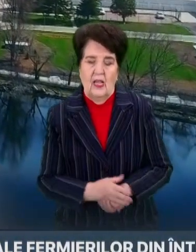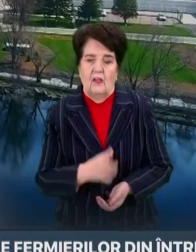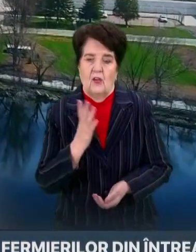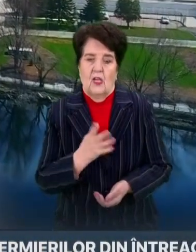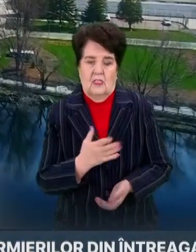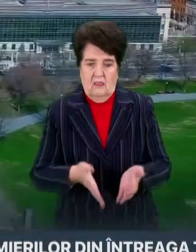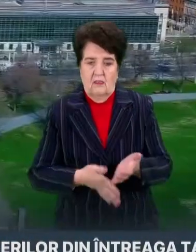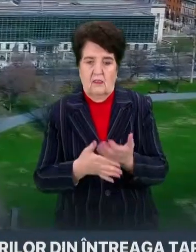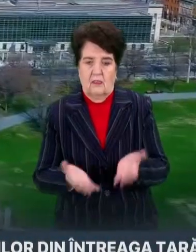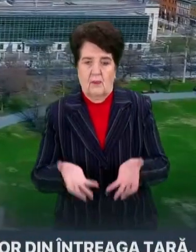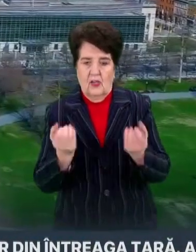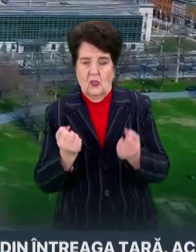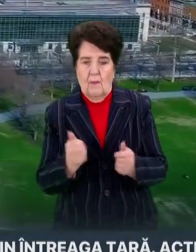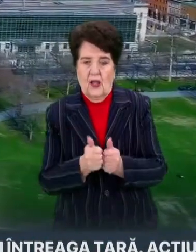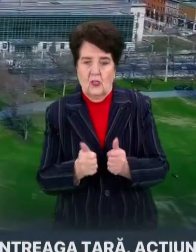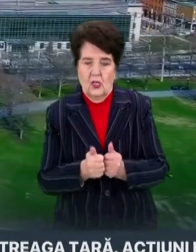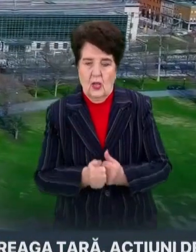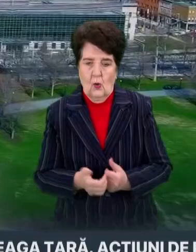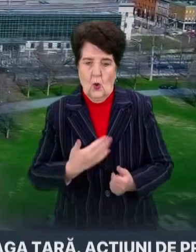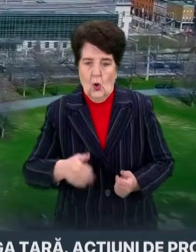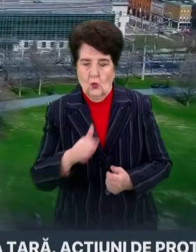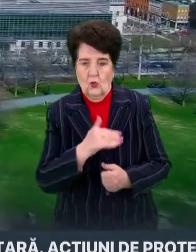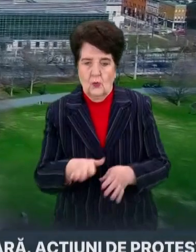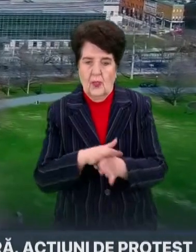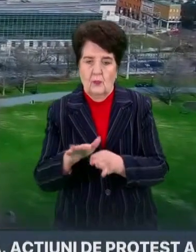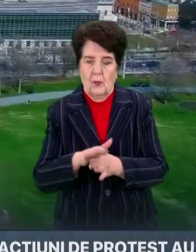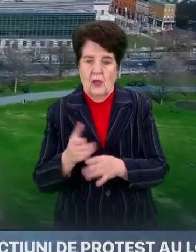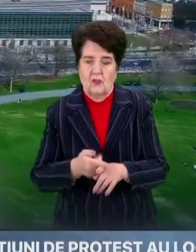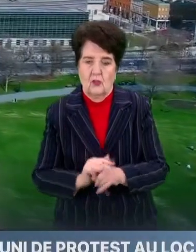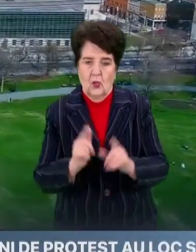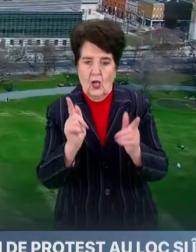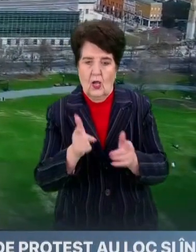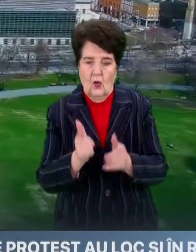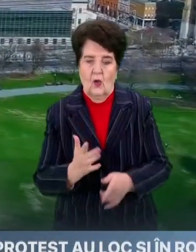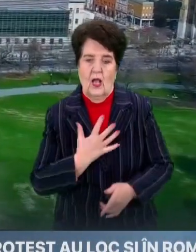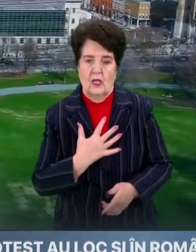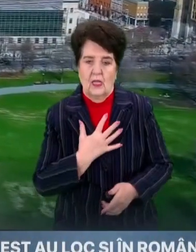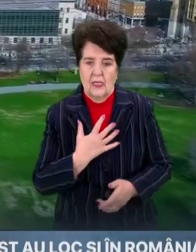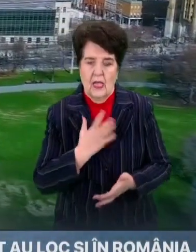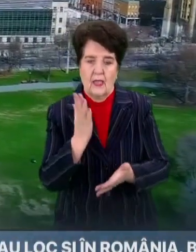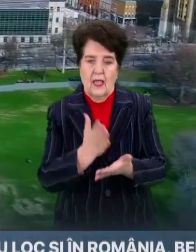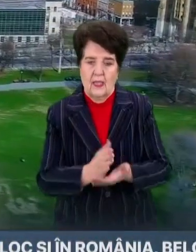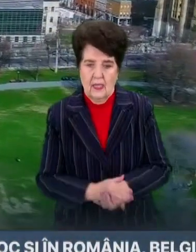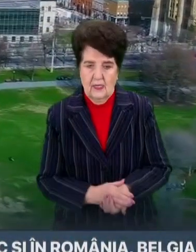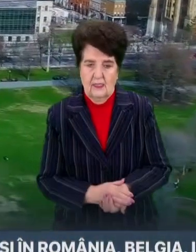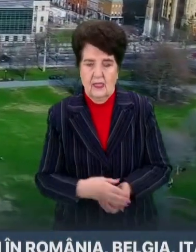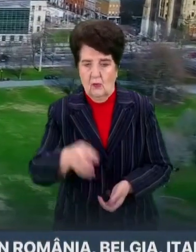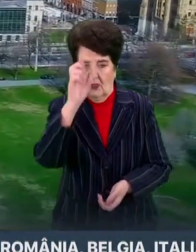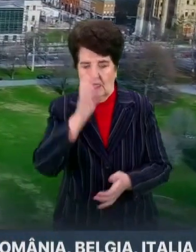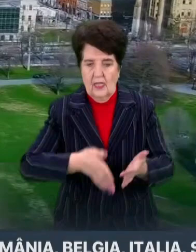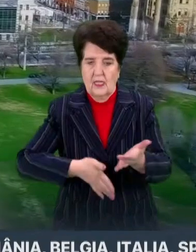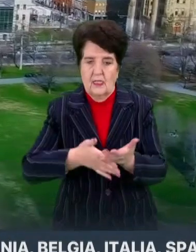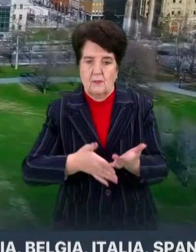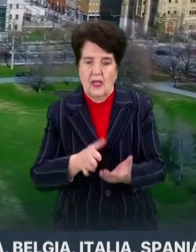pe sprijinul partenerilor noștri pentru promovarea acestui acord. Canada este un stat care ne sprijină